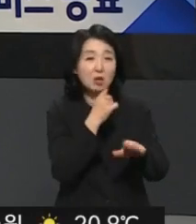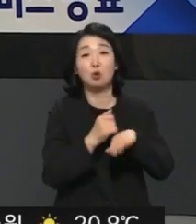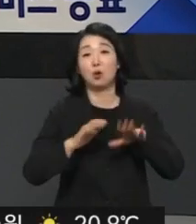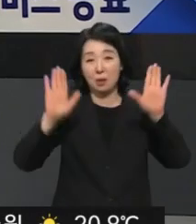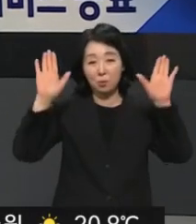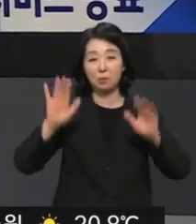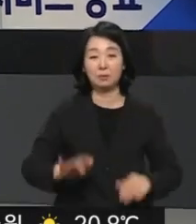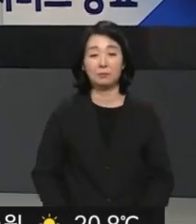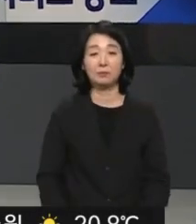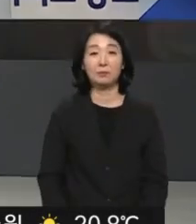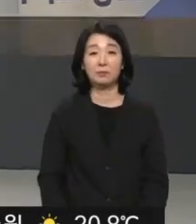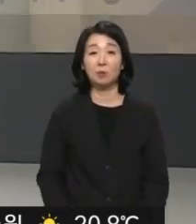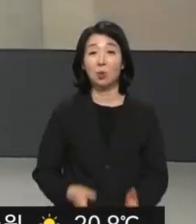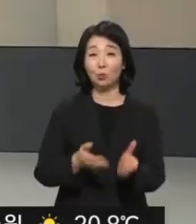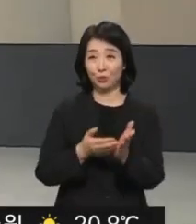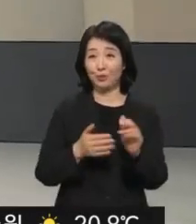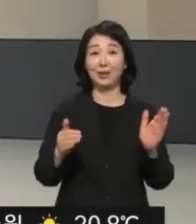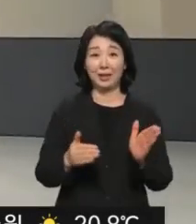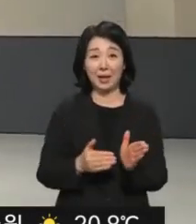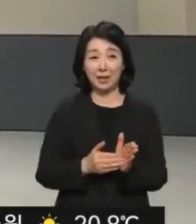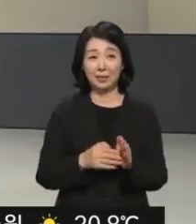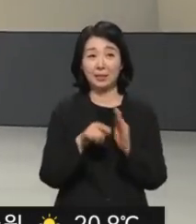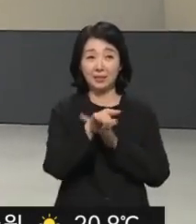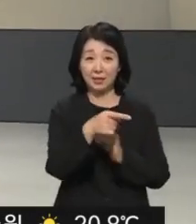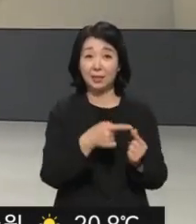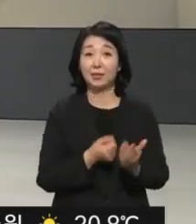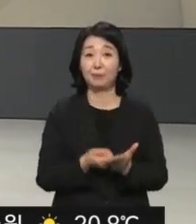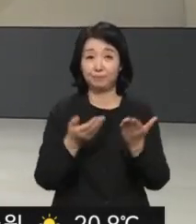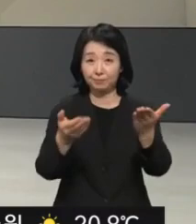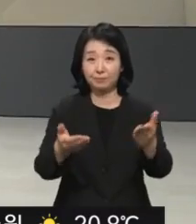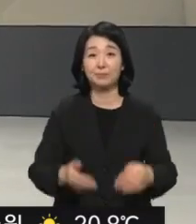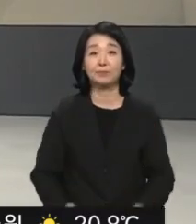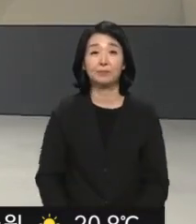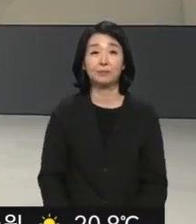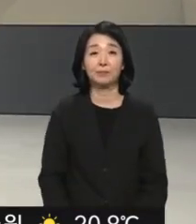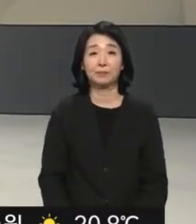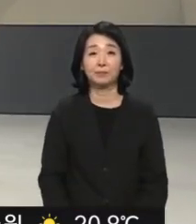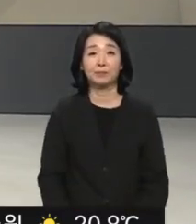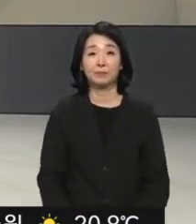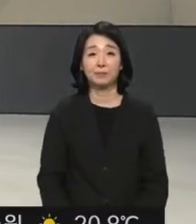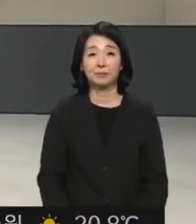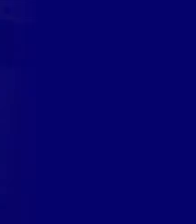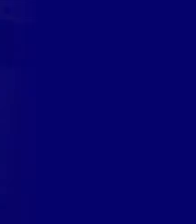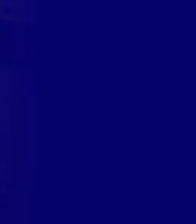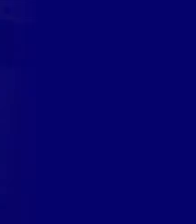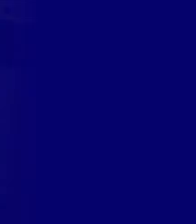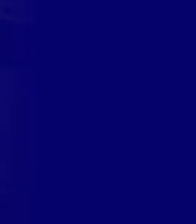네, 오늘의 뉴스픽은 여기까지입니다. 들어가서 원픽 뽑겠습니다. 뉴스픽5였습니다.